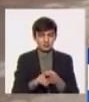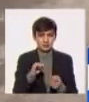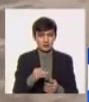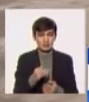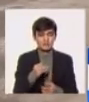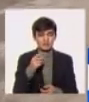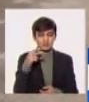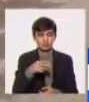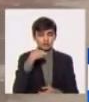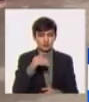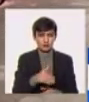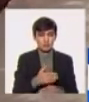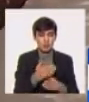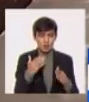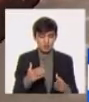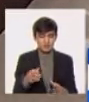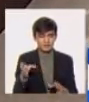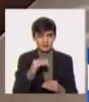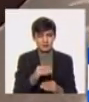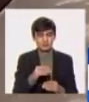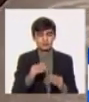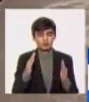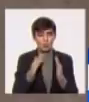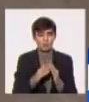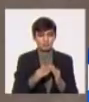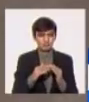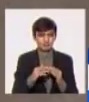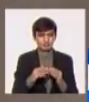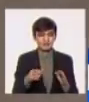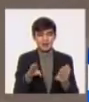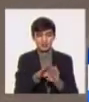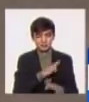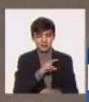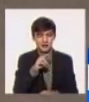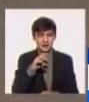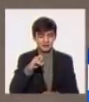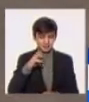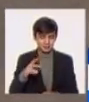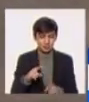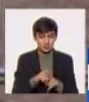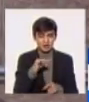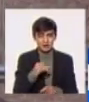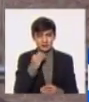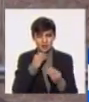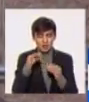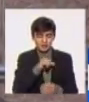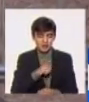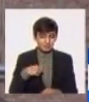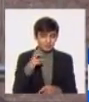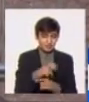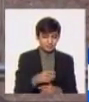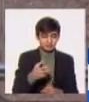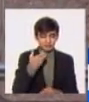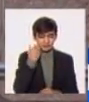Более 2000 жильцов оказались в домашней изоляции. Запреты касались всего. Выбрать самим продукты также не